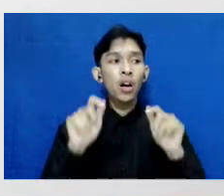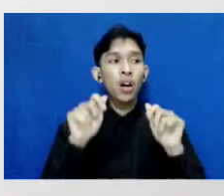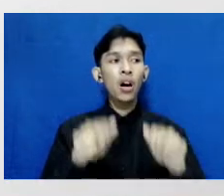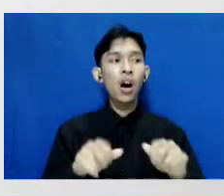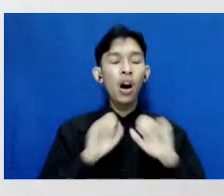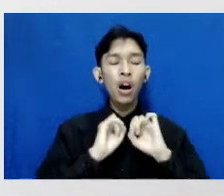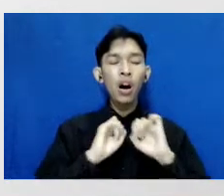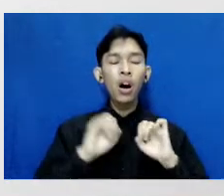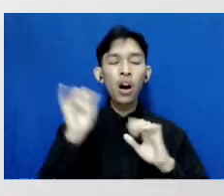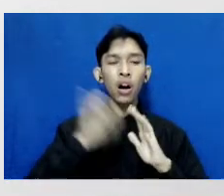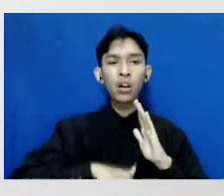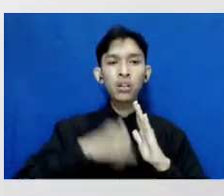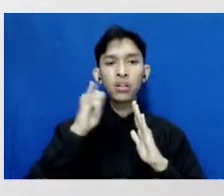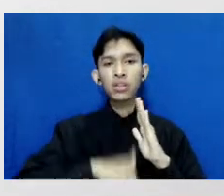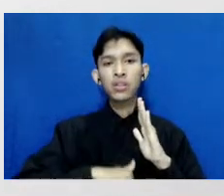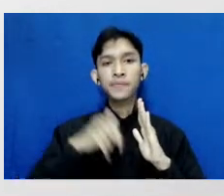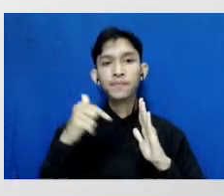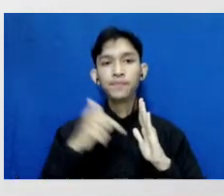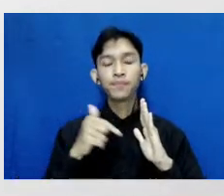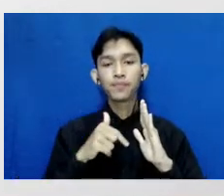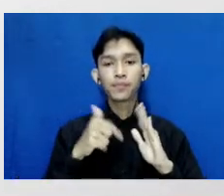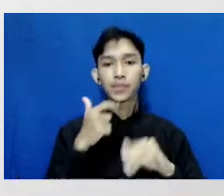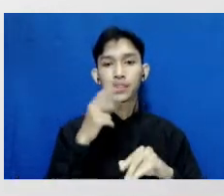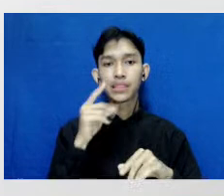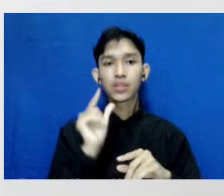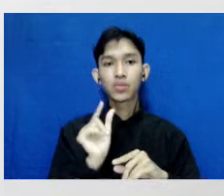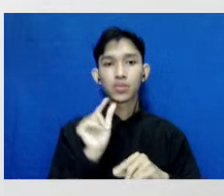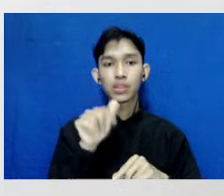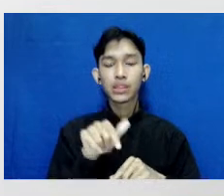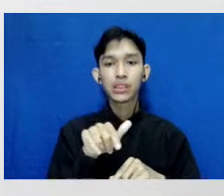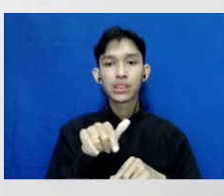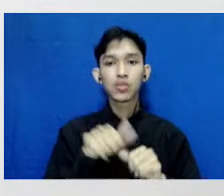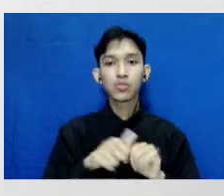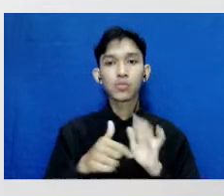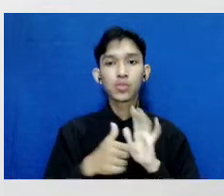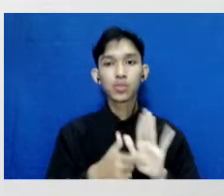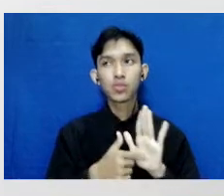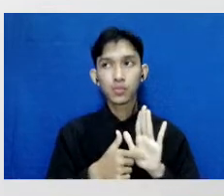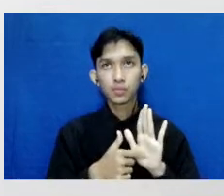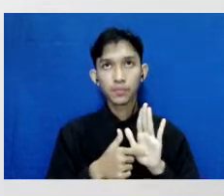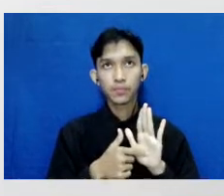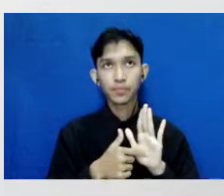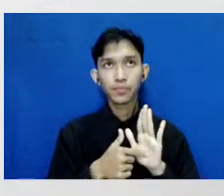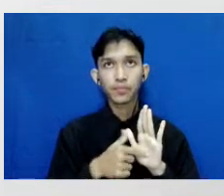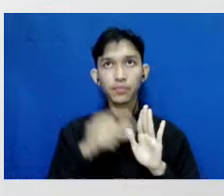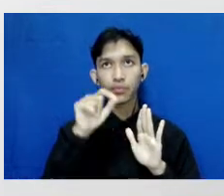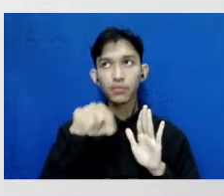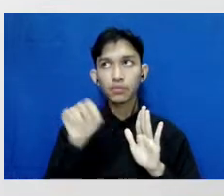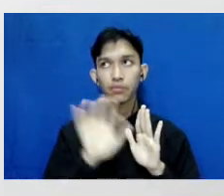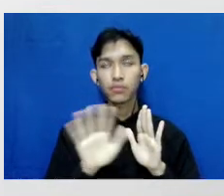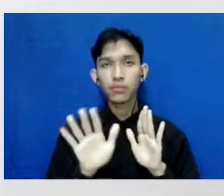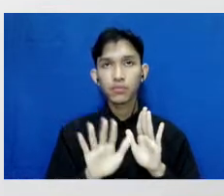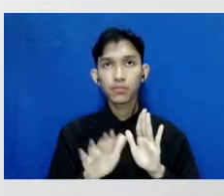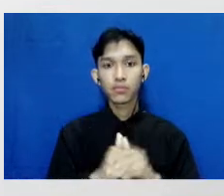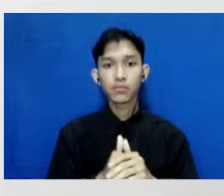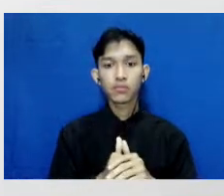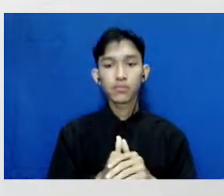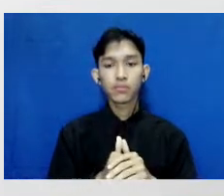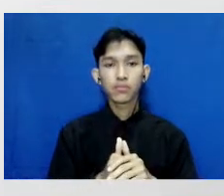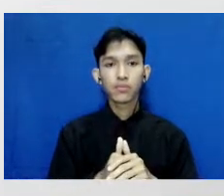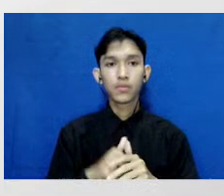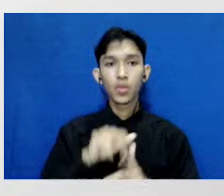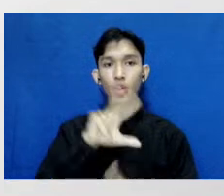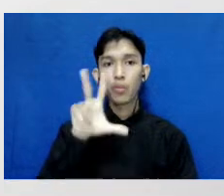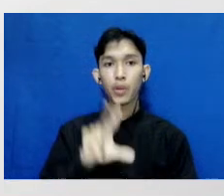proposal mereka untuk terkait otoritas di RUU ini, dan menunjukkan apakah benar Kominfo kalau